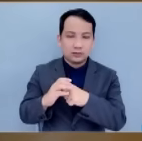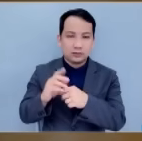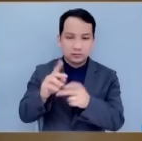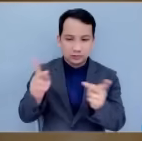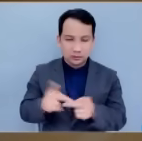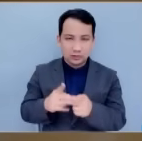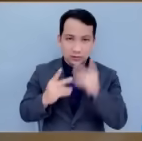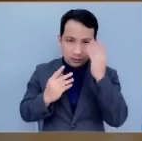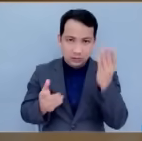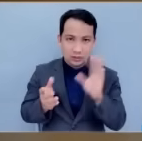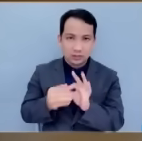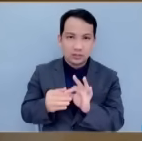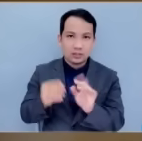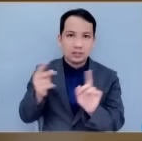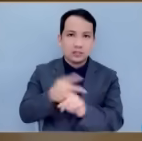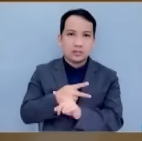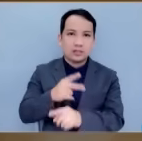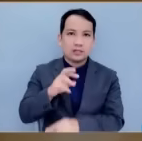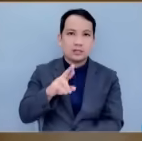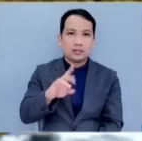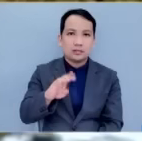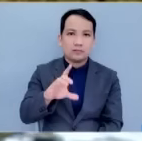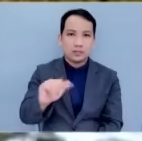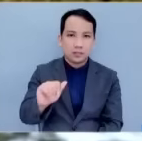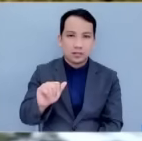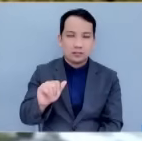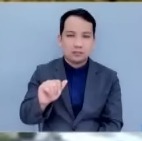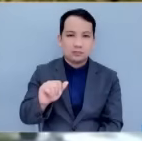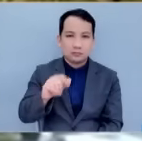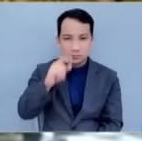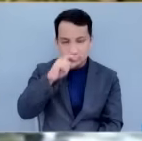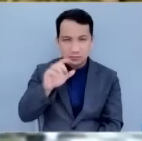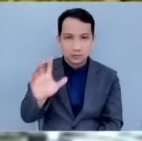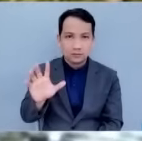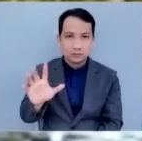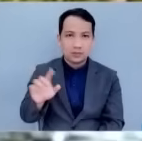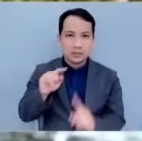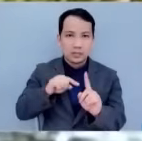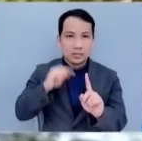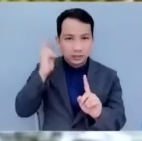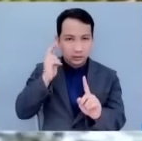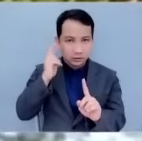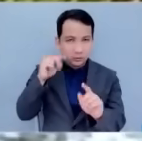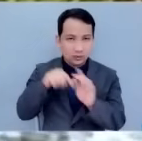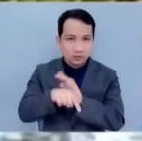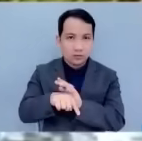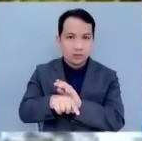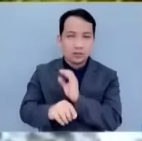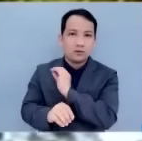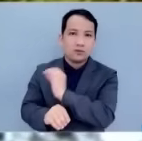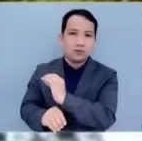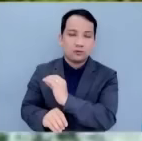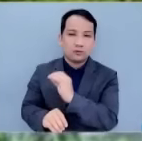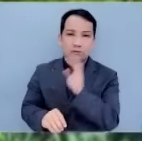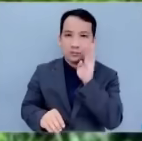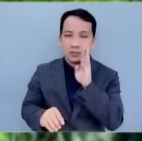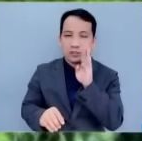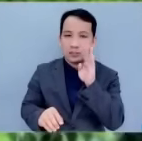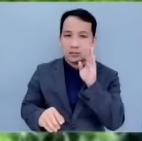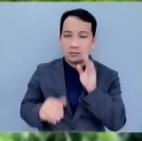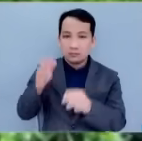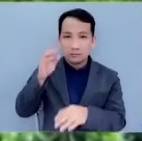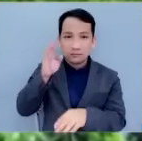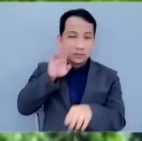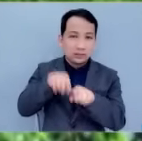pag-aari ng biktimang si Rebecca, 50 taong gulang. Ang itinuturong sa larin sa pagpatay, mismong ang kanyang bayaw na si Joselito Panuelos,